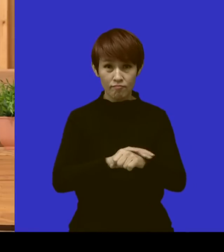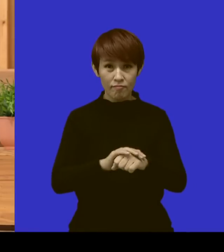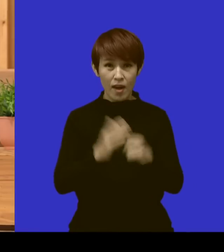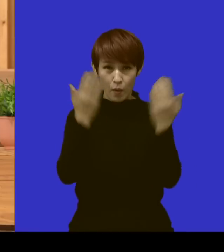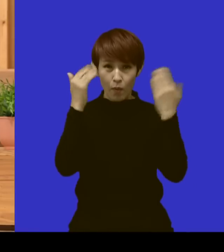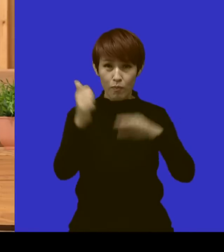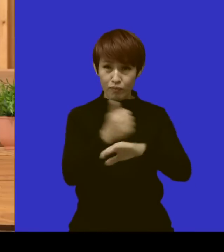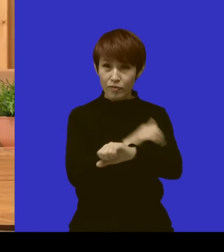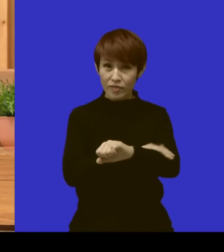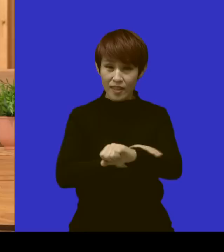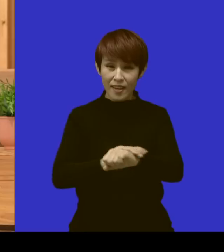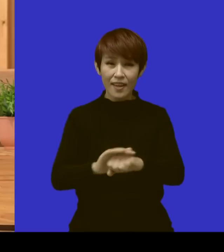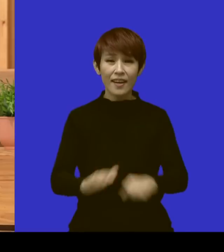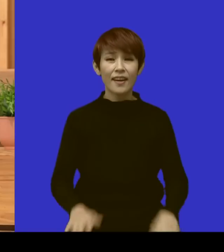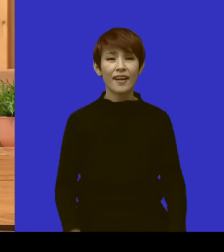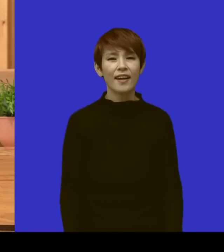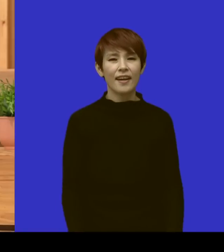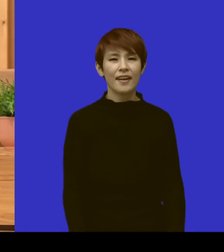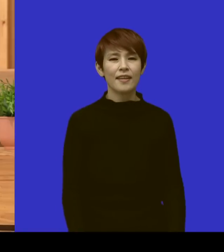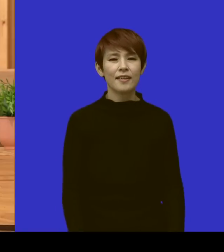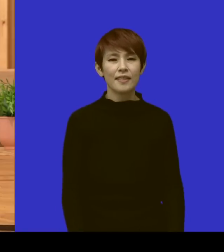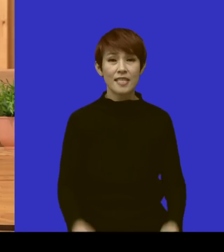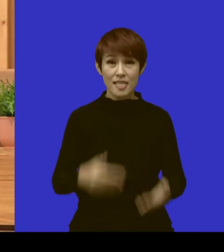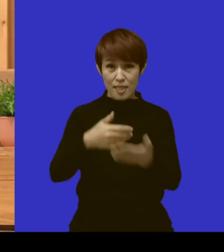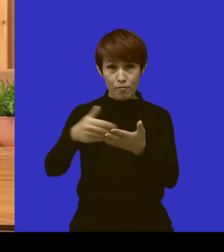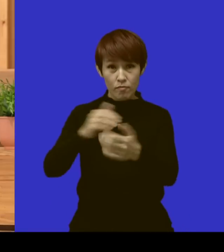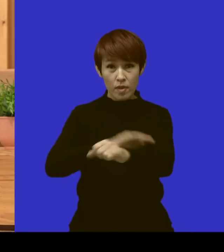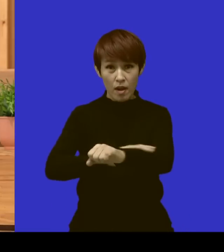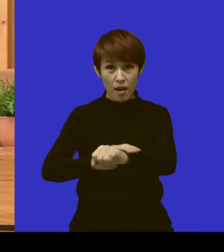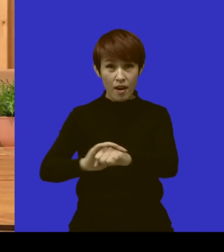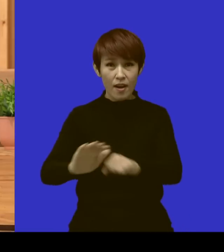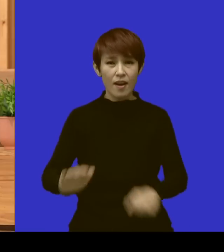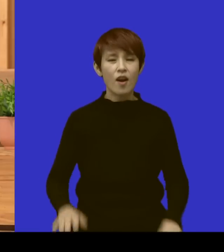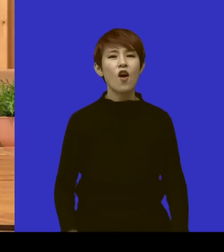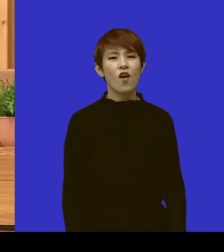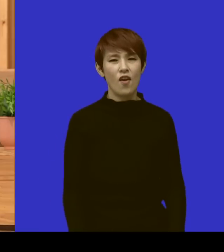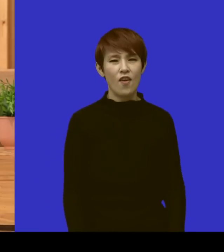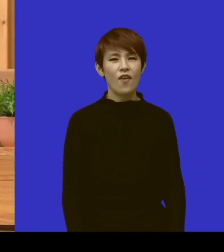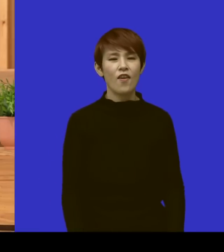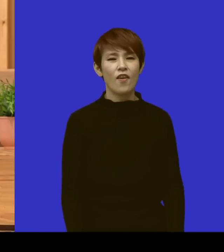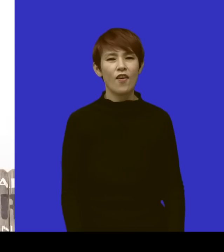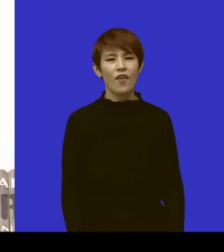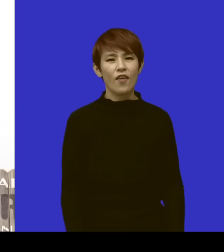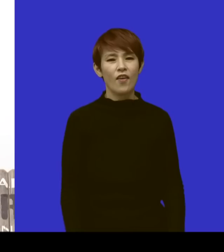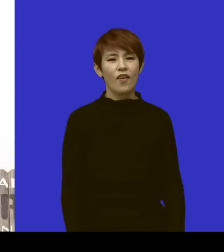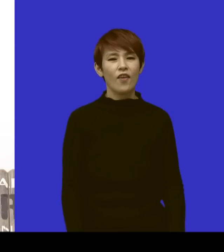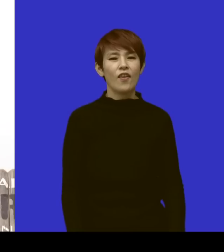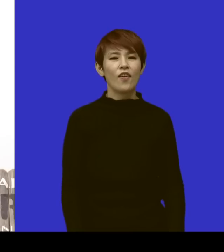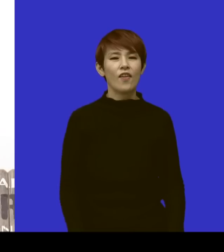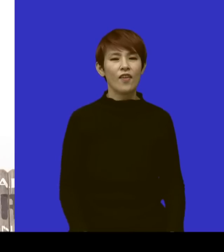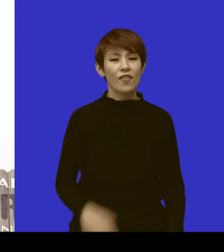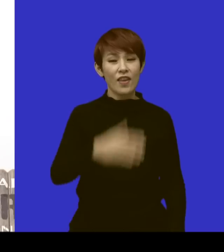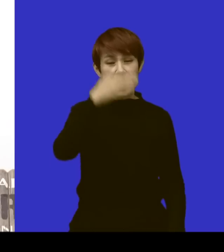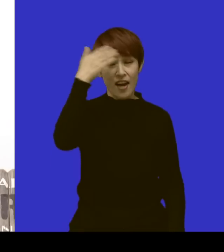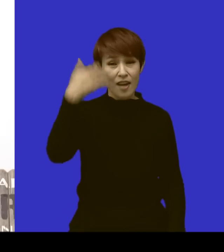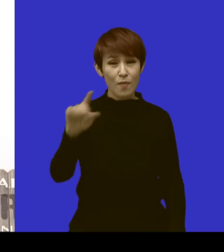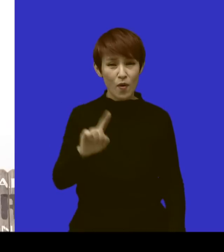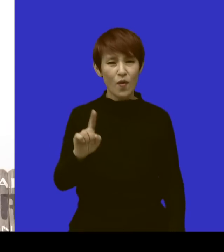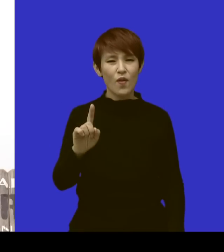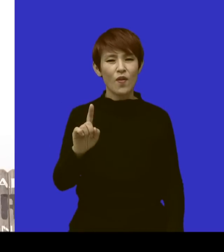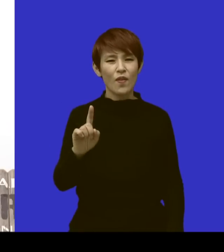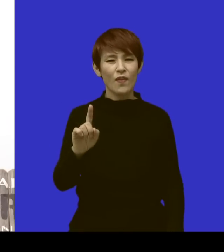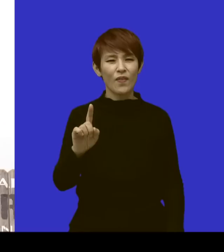생활도 잘하고 친구도 생기고 음. 그림도 잘 그려요 이제? 네, 정말 천만의 다행은 하나님의